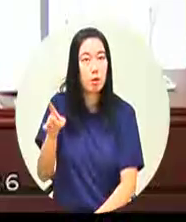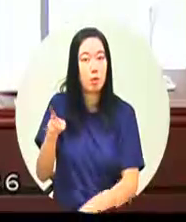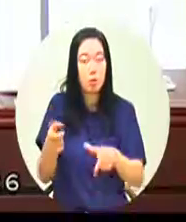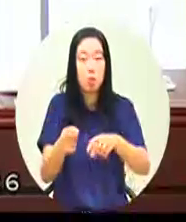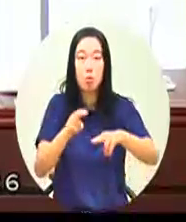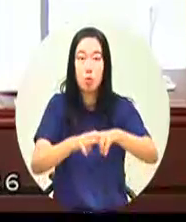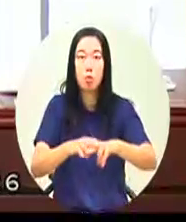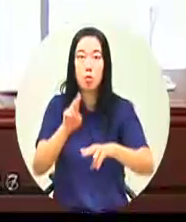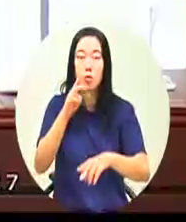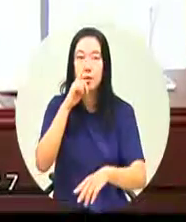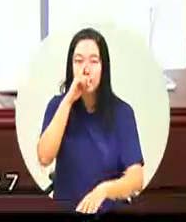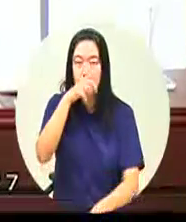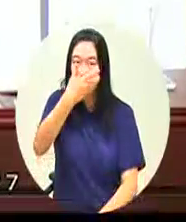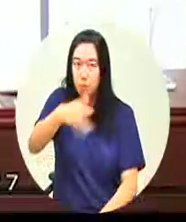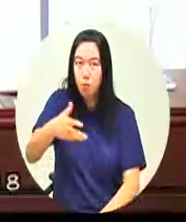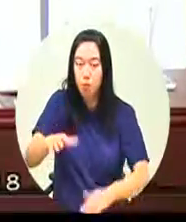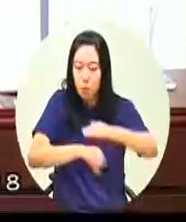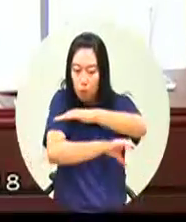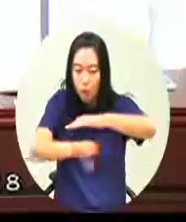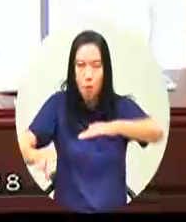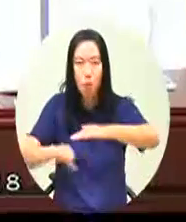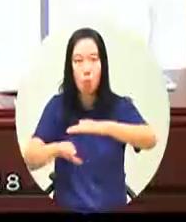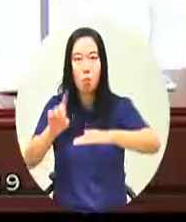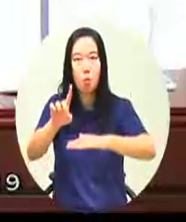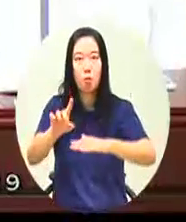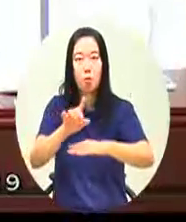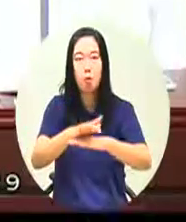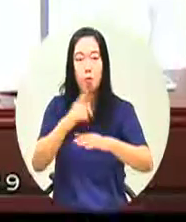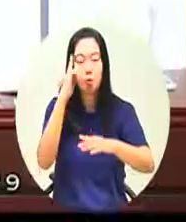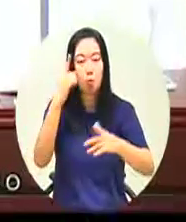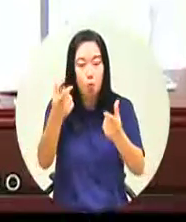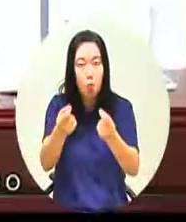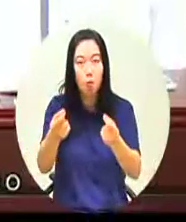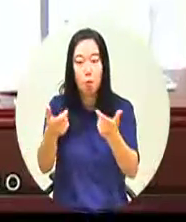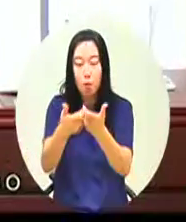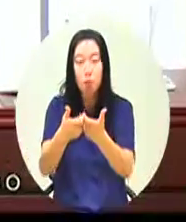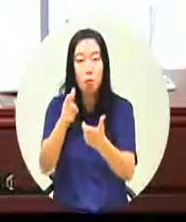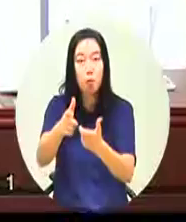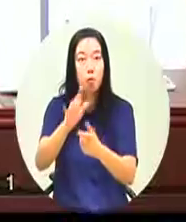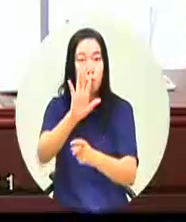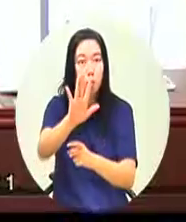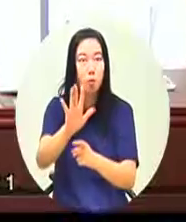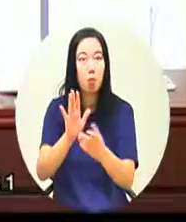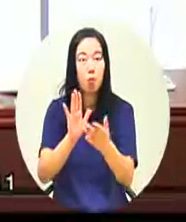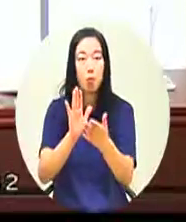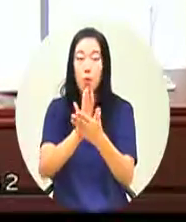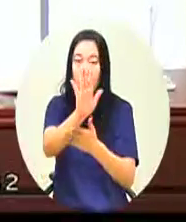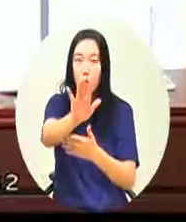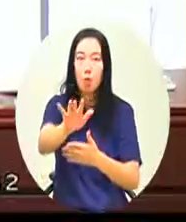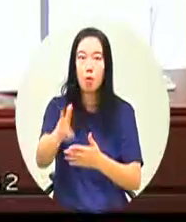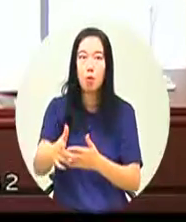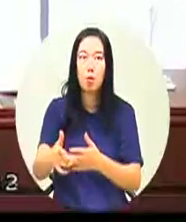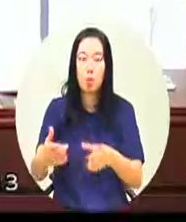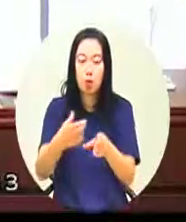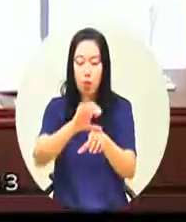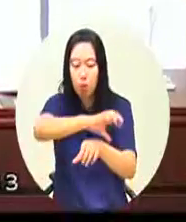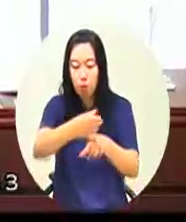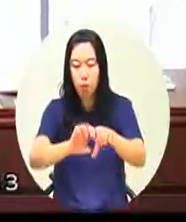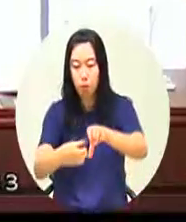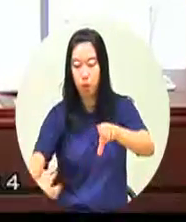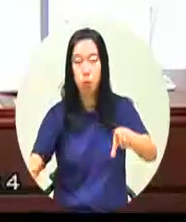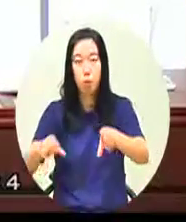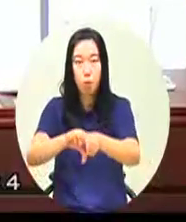水下水道已经到达地区，这个部分我们会做公告。那公告以后就会把后续这些用户接管，包含后